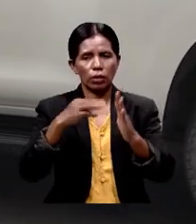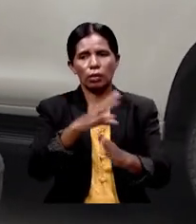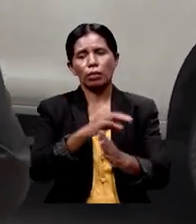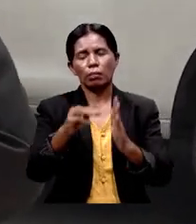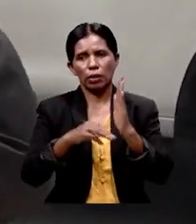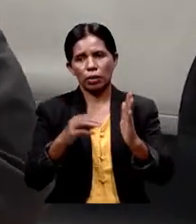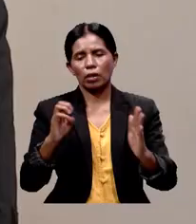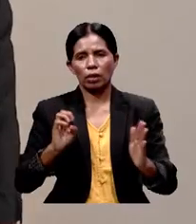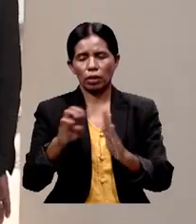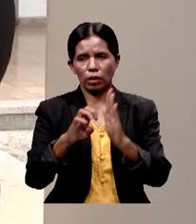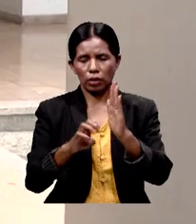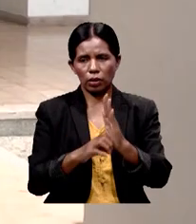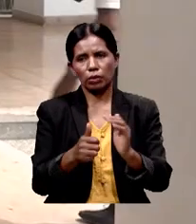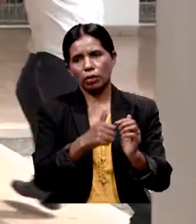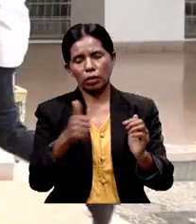sec